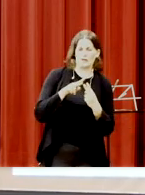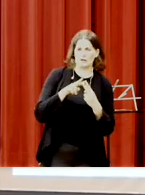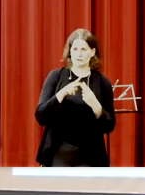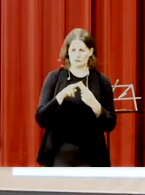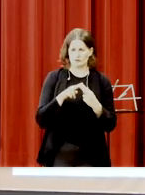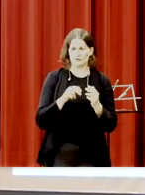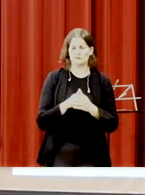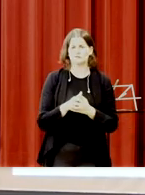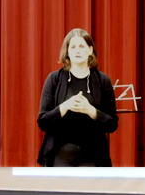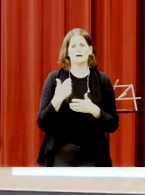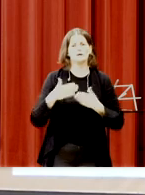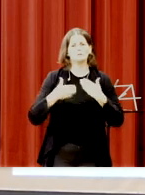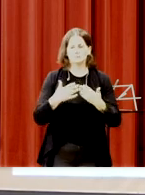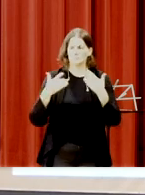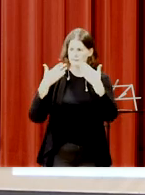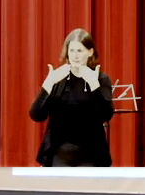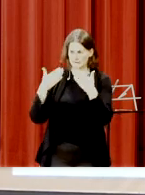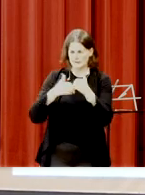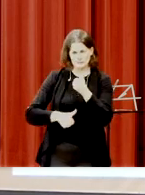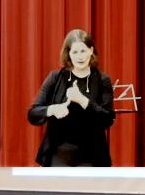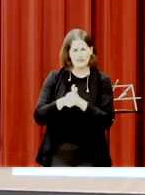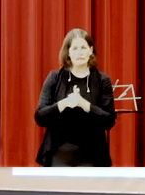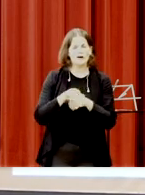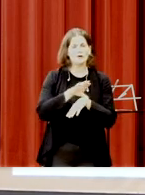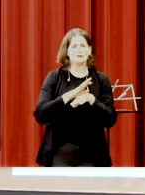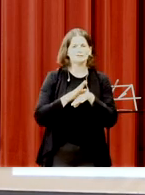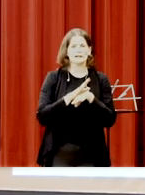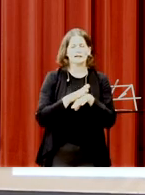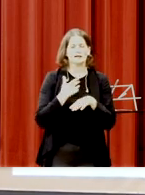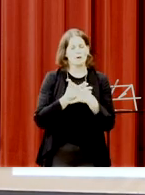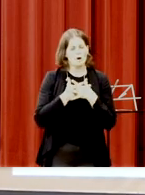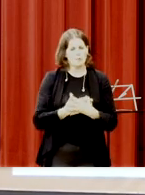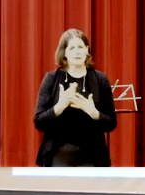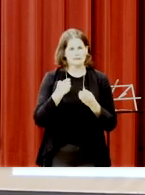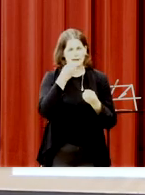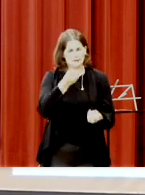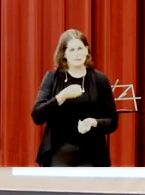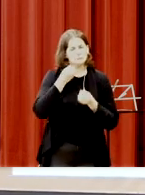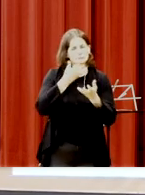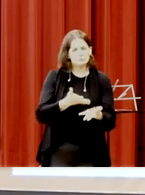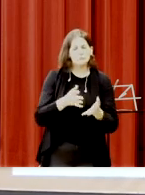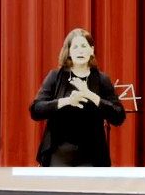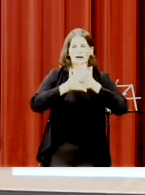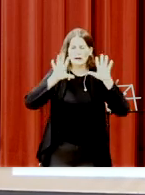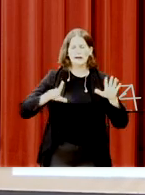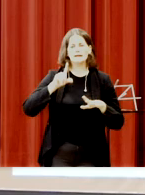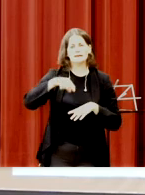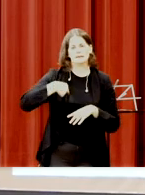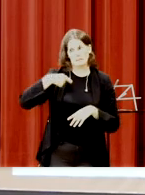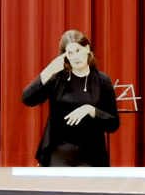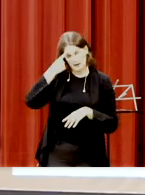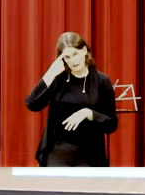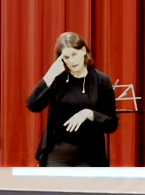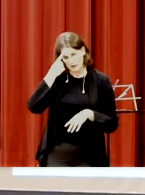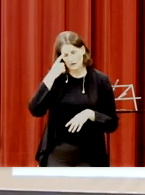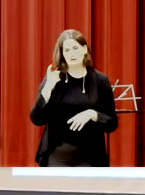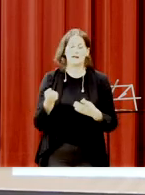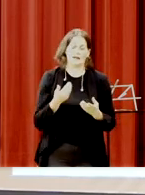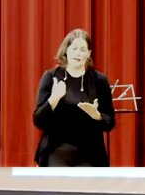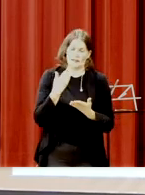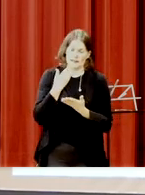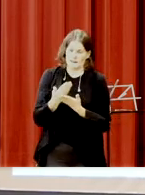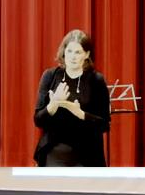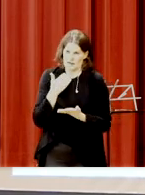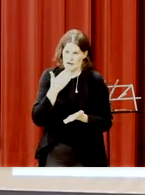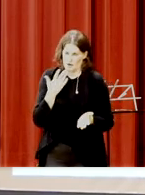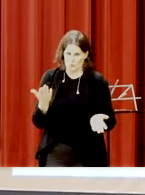recordo, he de demanar alguna cosa, li recordo que hauria de ser una de les prioritats amb el pressupost del 25, incloure el pla de